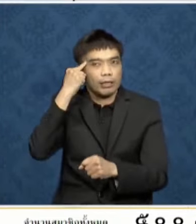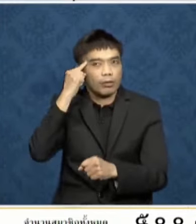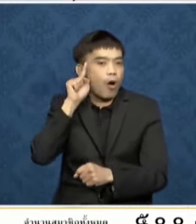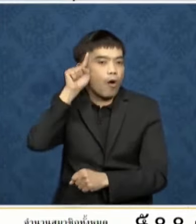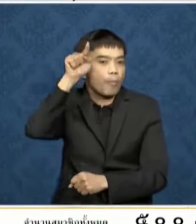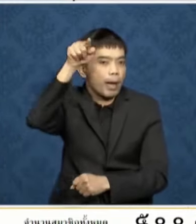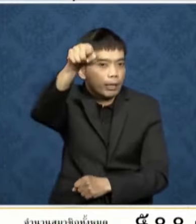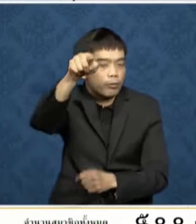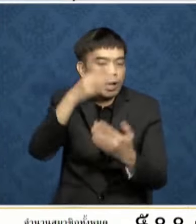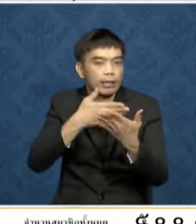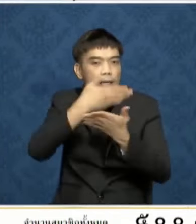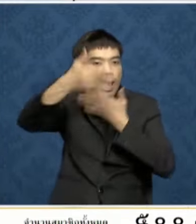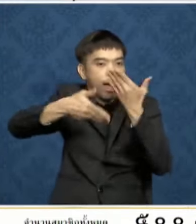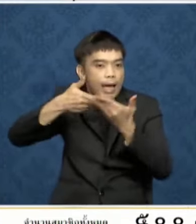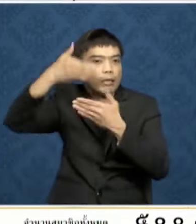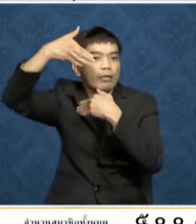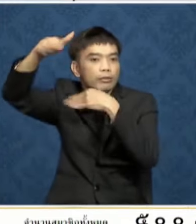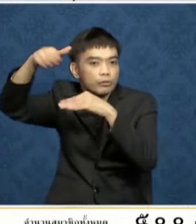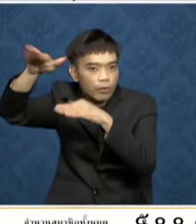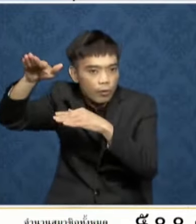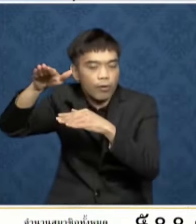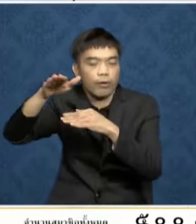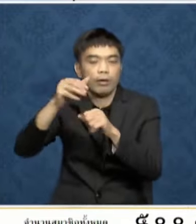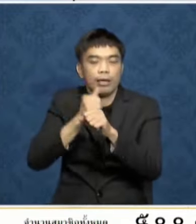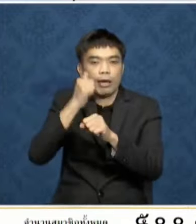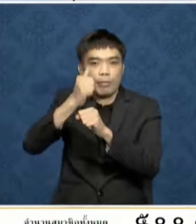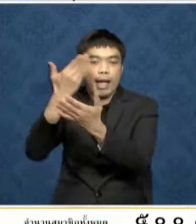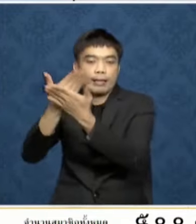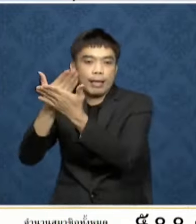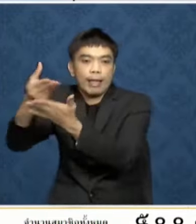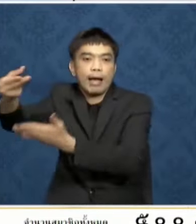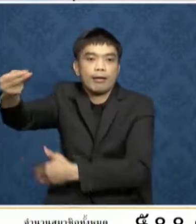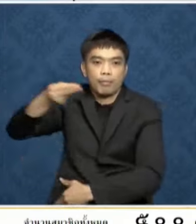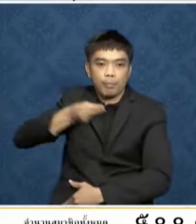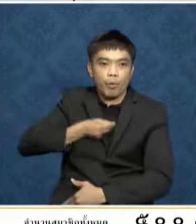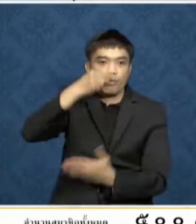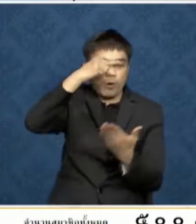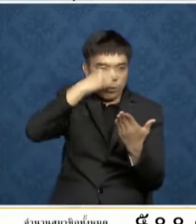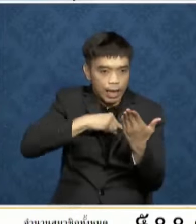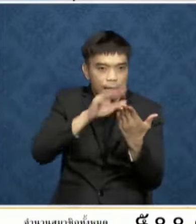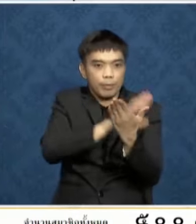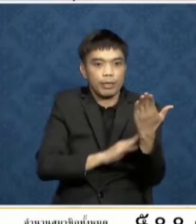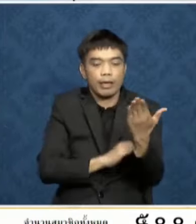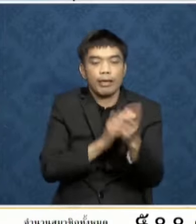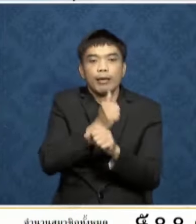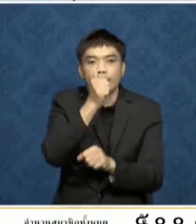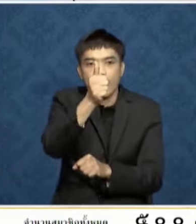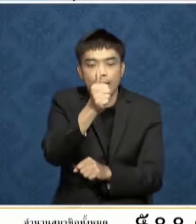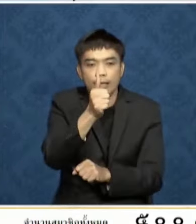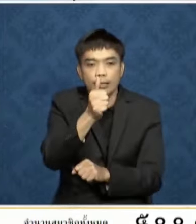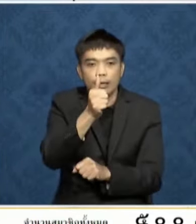ให้สามาร ส่งออก amı SJB ได้ะspr